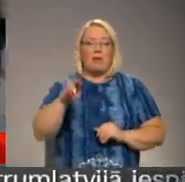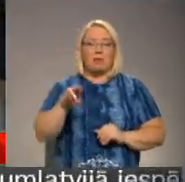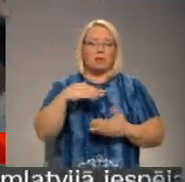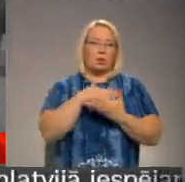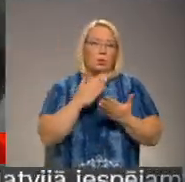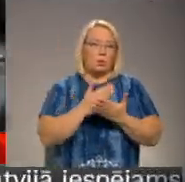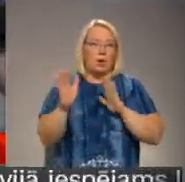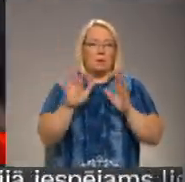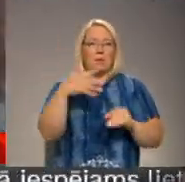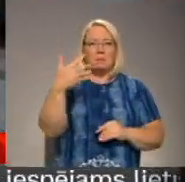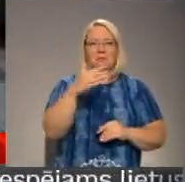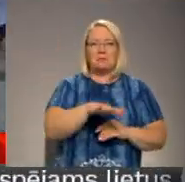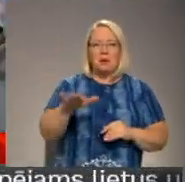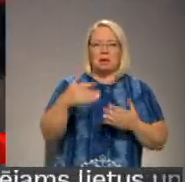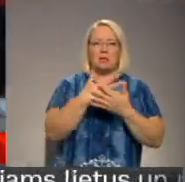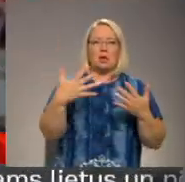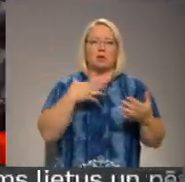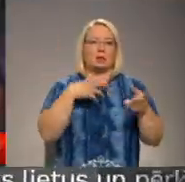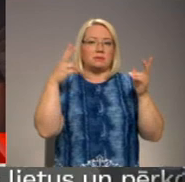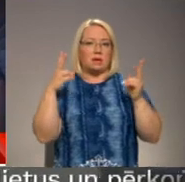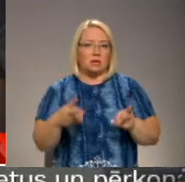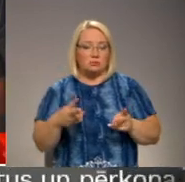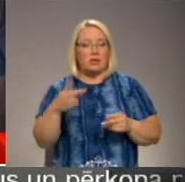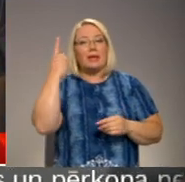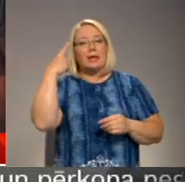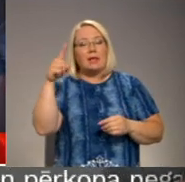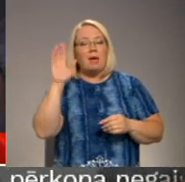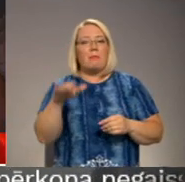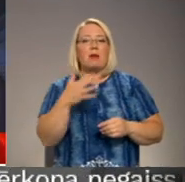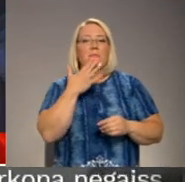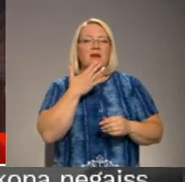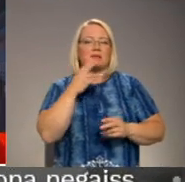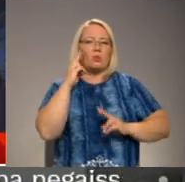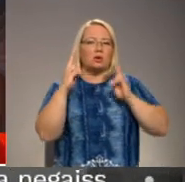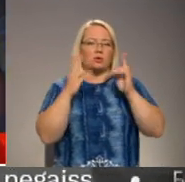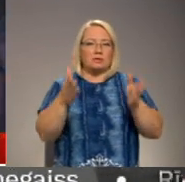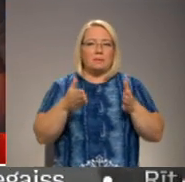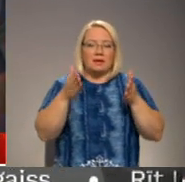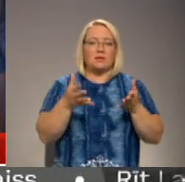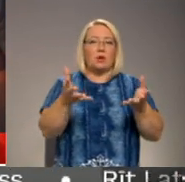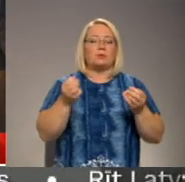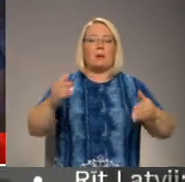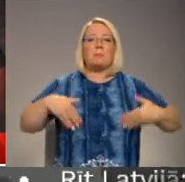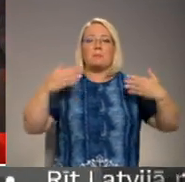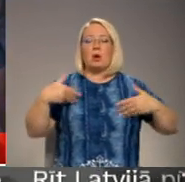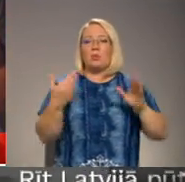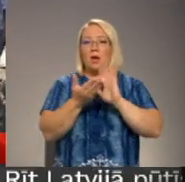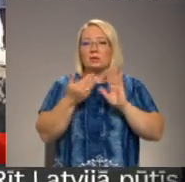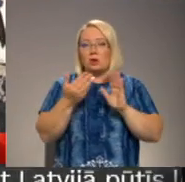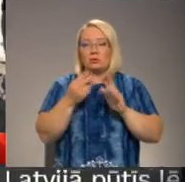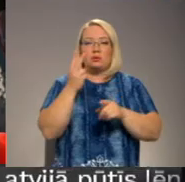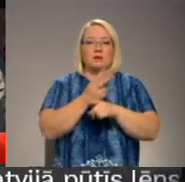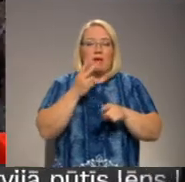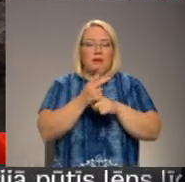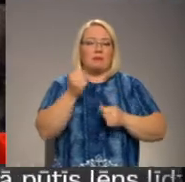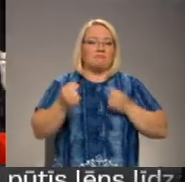uzturas ap 50 bērnu ar dažādām saslimšanām. Ideja par pasaku atskaņošanu slimnīcā uzņemta ar prieku un atsaucību, un skrējienā